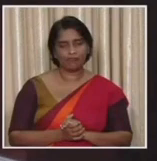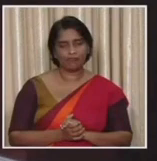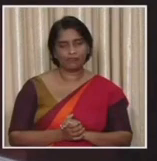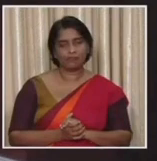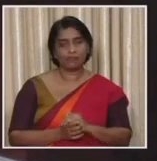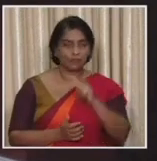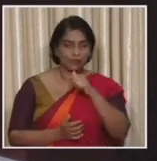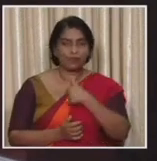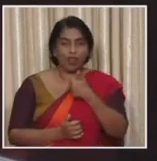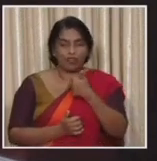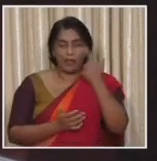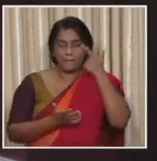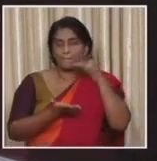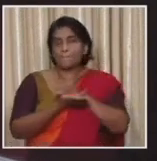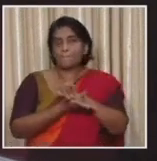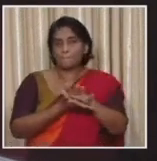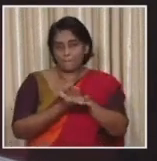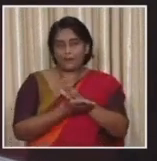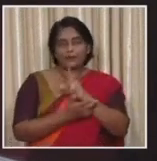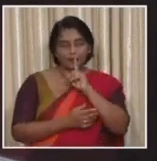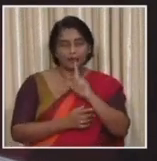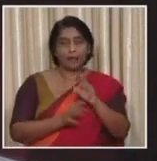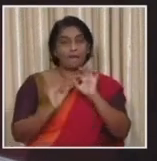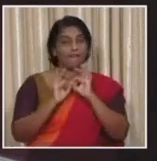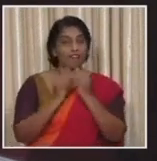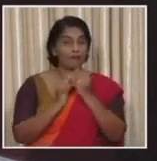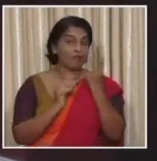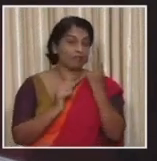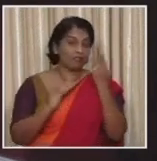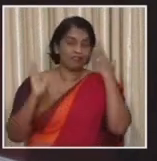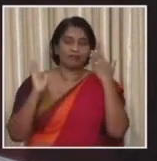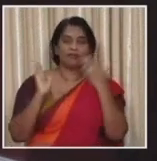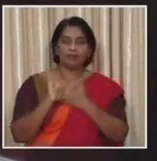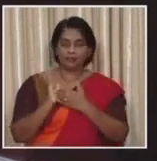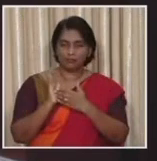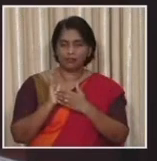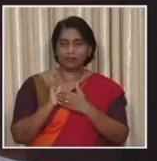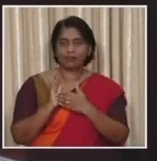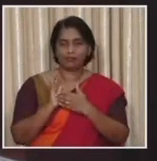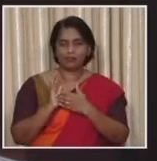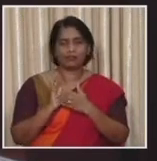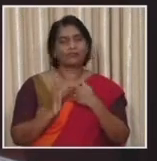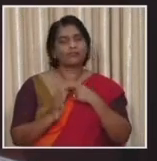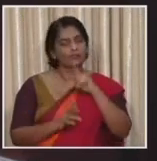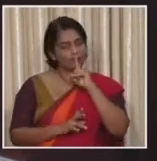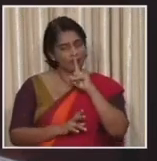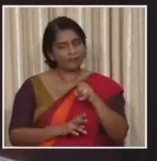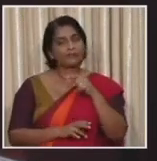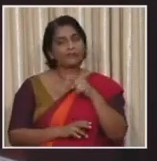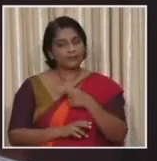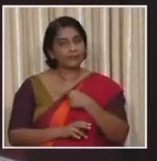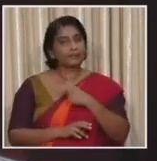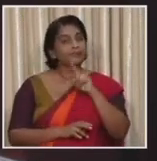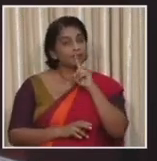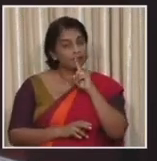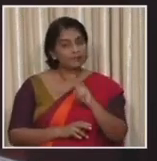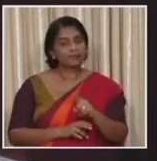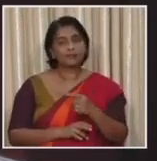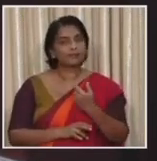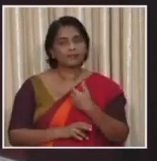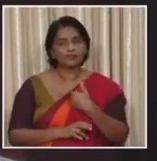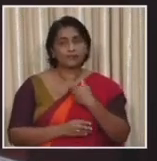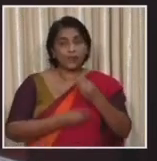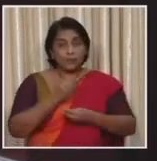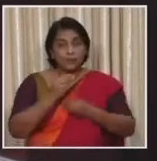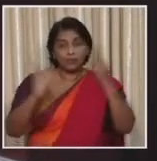පිරිසිදු අරමුණින් ඉදිරිපත් කරේ අර පවුල් 2000කගේ ජන ජීවිත ගැන හිතලා. ඒ වගේ මම කියන්න කැමතියි මේක මම ඉදිරිපත් කරේ කිසිම